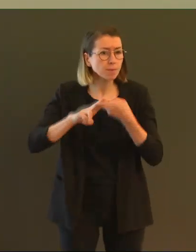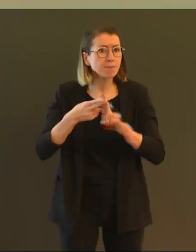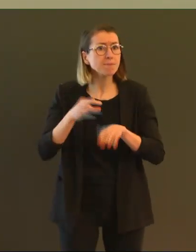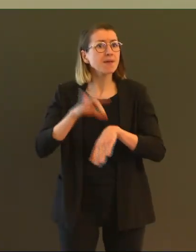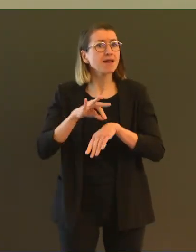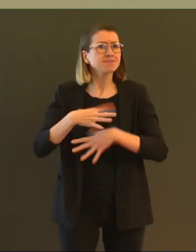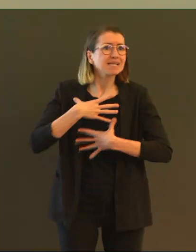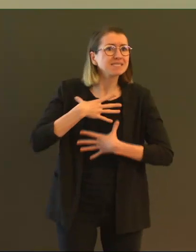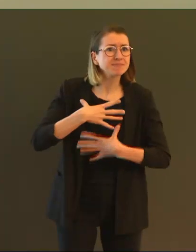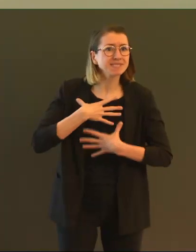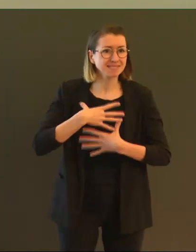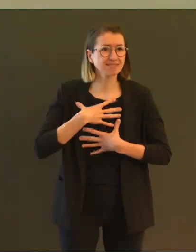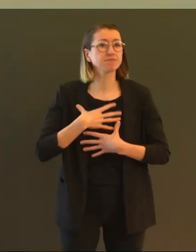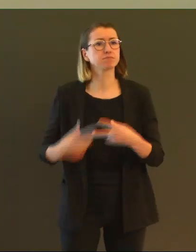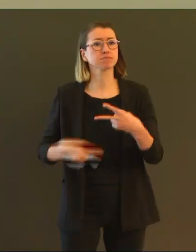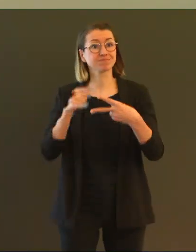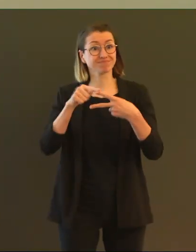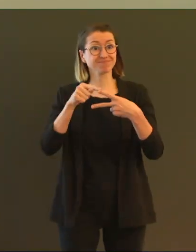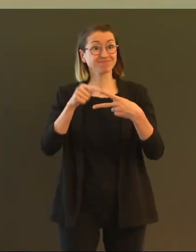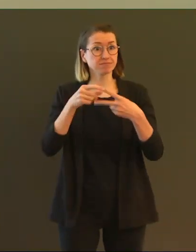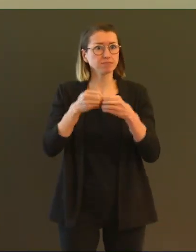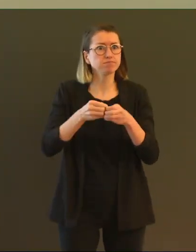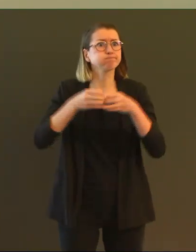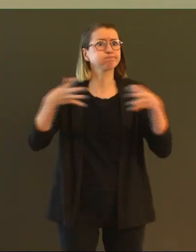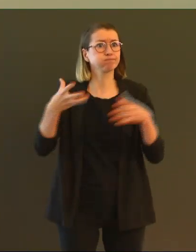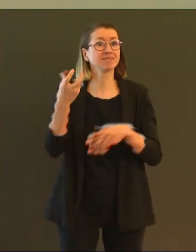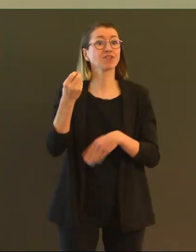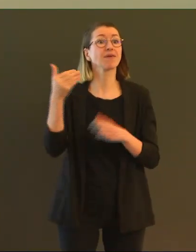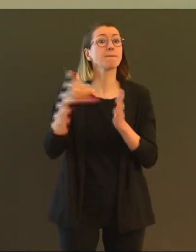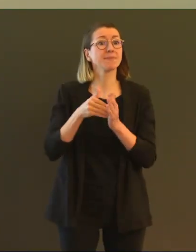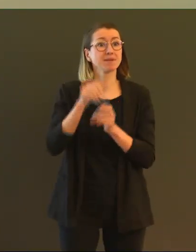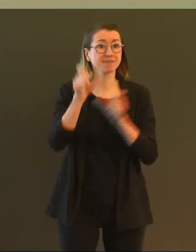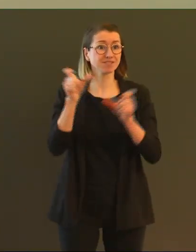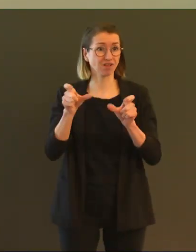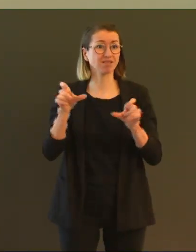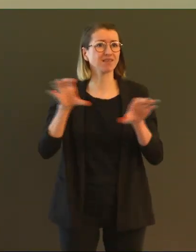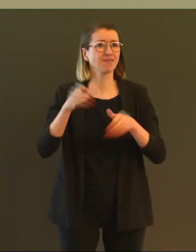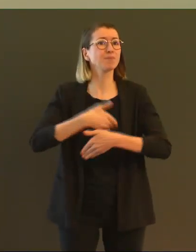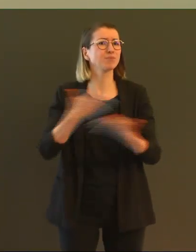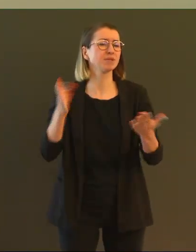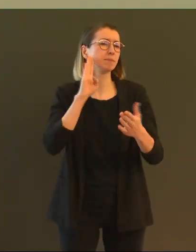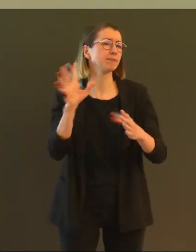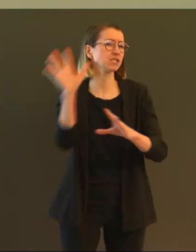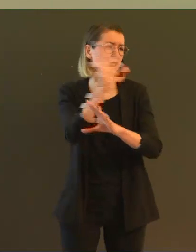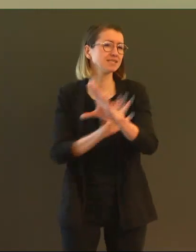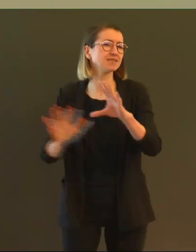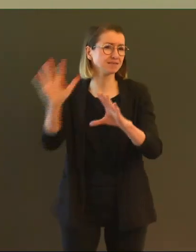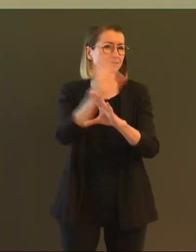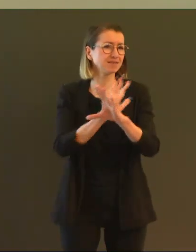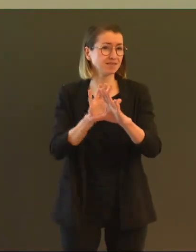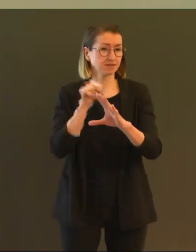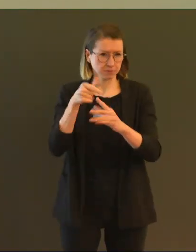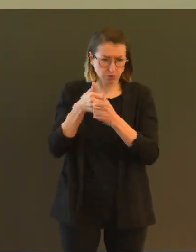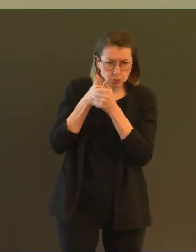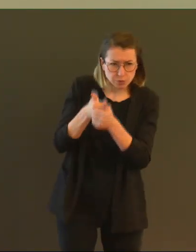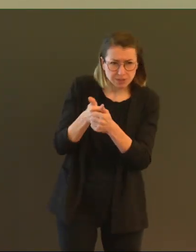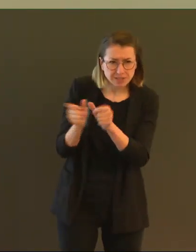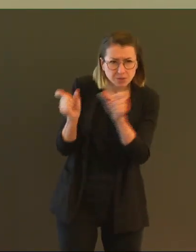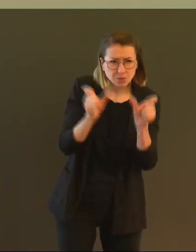plus de 80 000 fonctionnaires disséminés dans tout le pays et elle nous permet d'avoir une idée très rapide de l'évolution